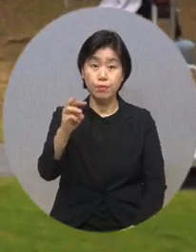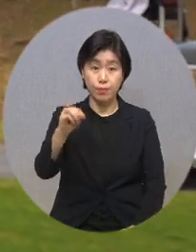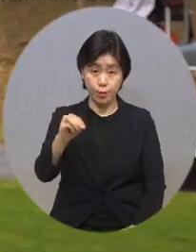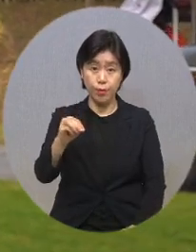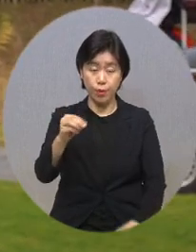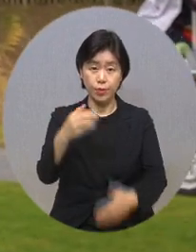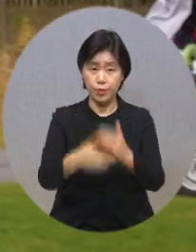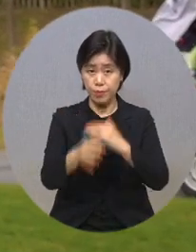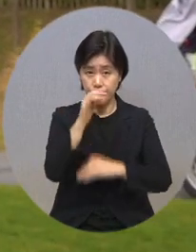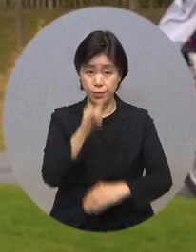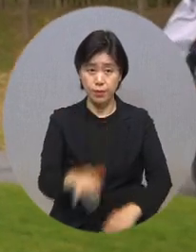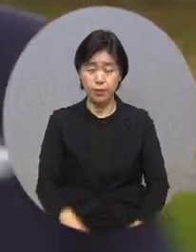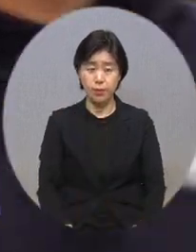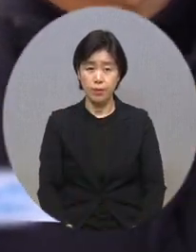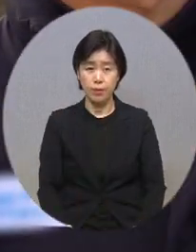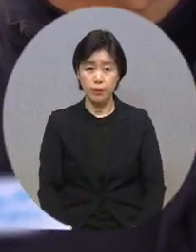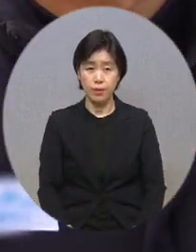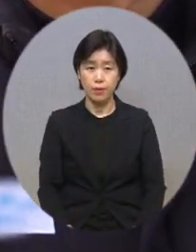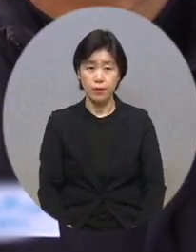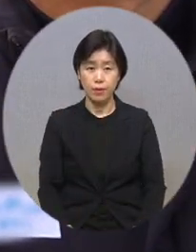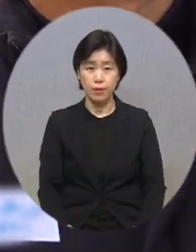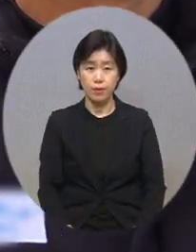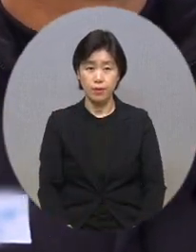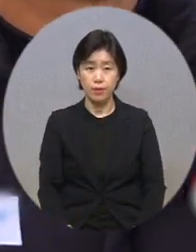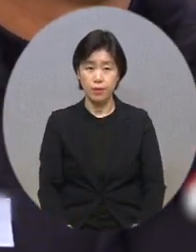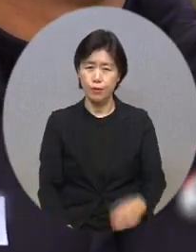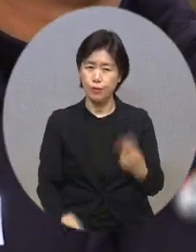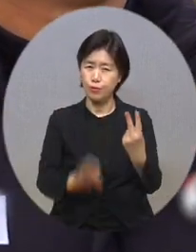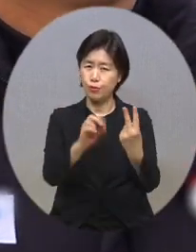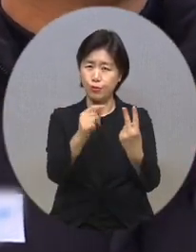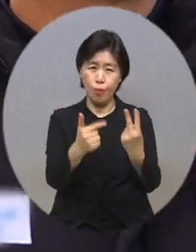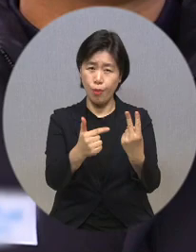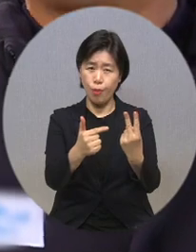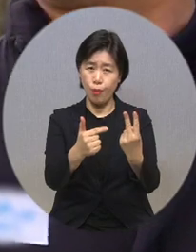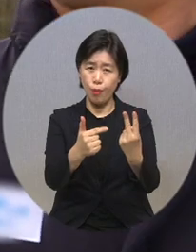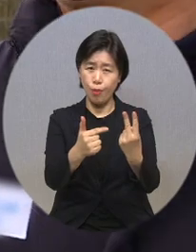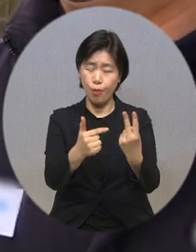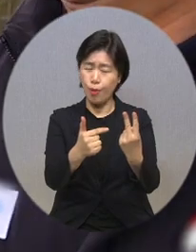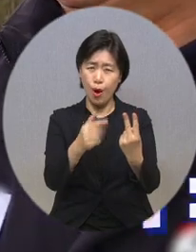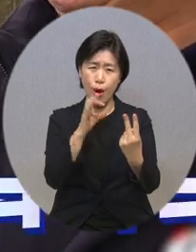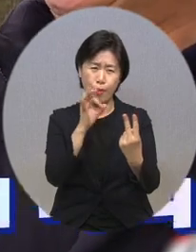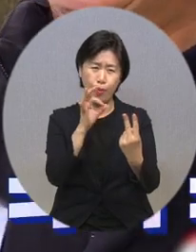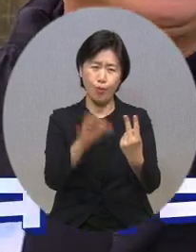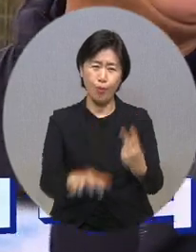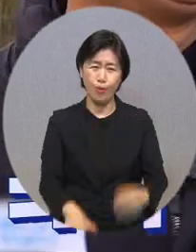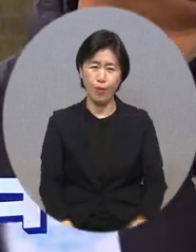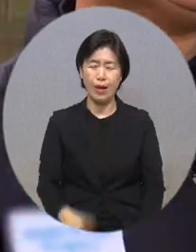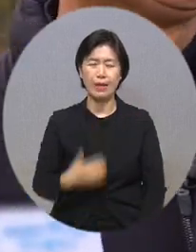290 정도요? 네. 아 그럼 저는 투원을 절대로 no. 못하는 것 같아요. 저도 no.